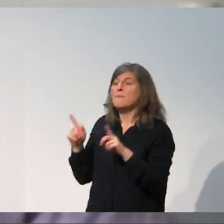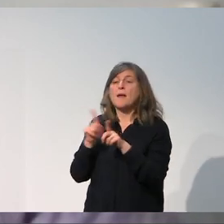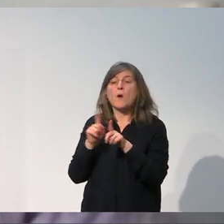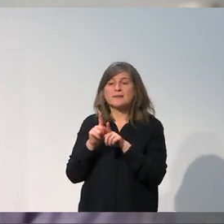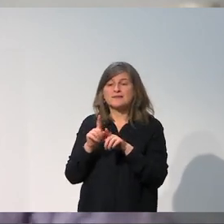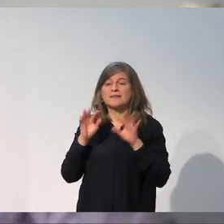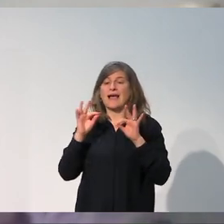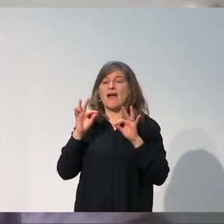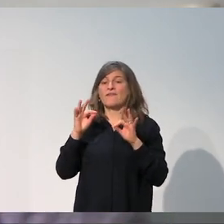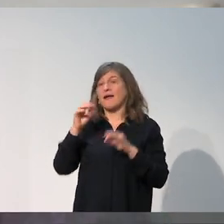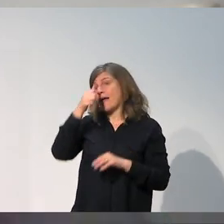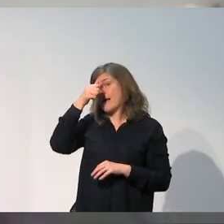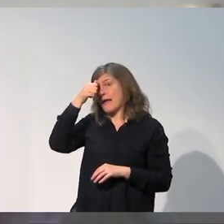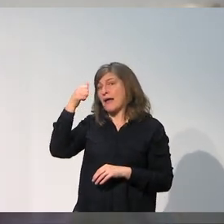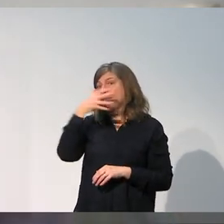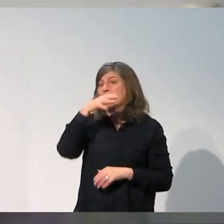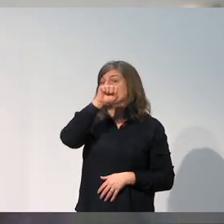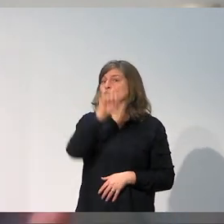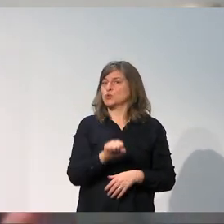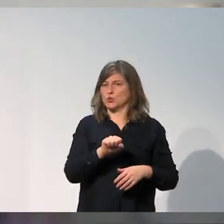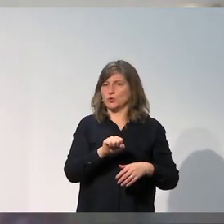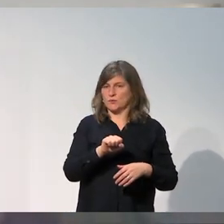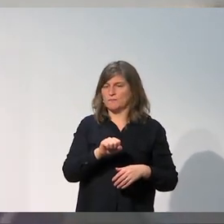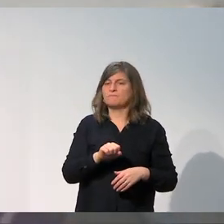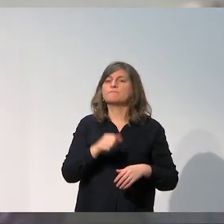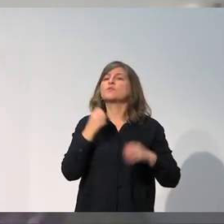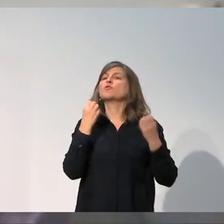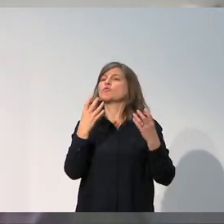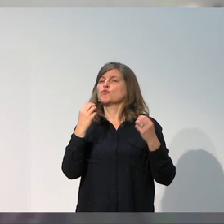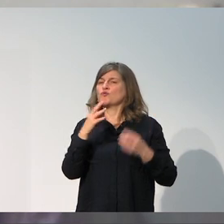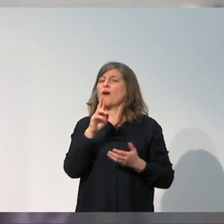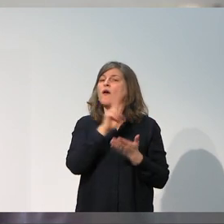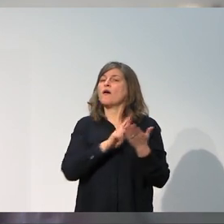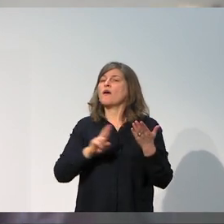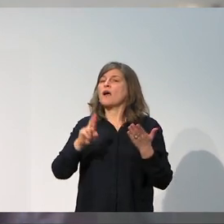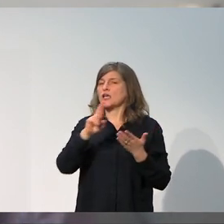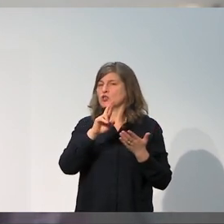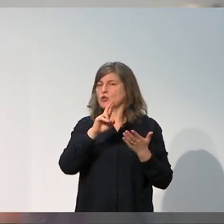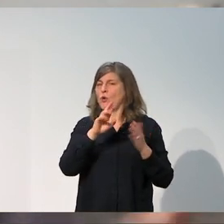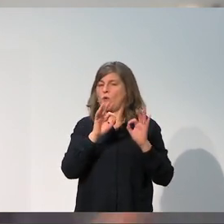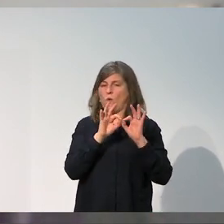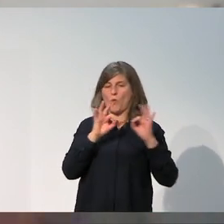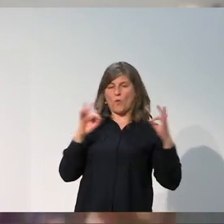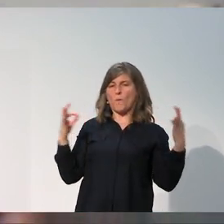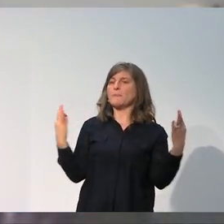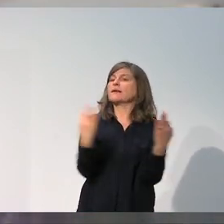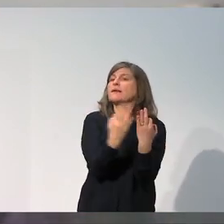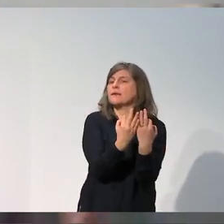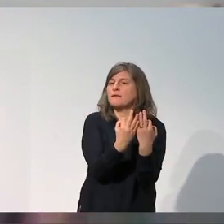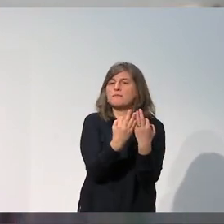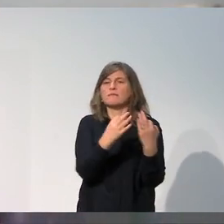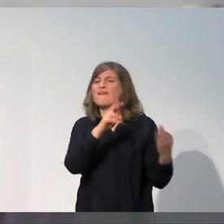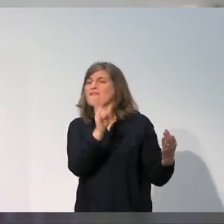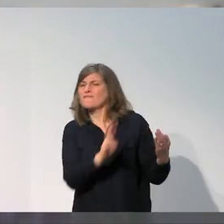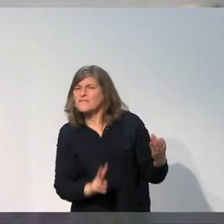d'Amérique latine. C'est-à-dire que très souvent, dans les régions tropicales, on a dit que si le Venezuela, la Colombie ou toute